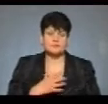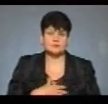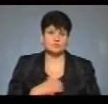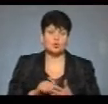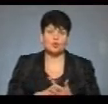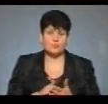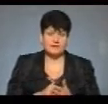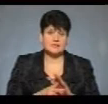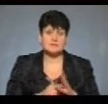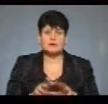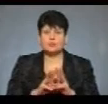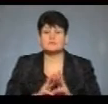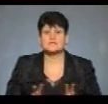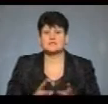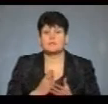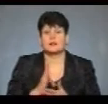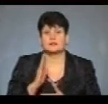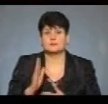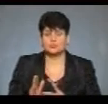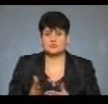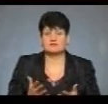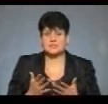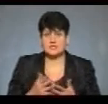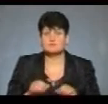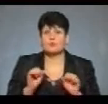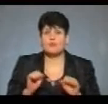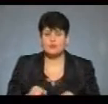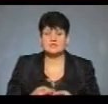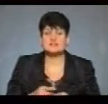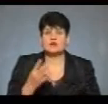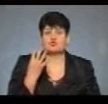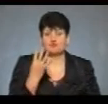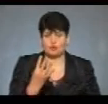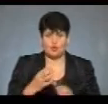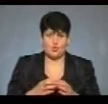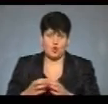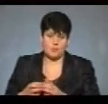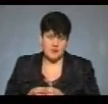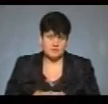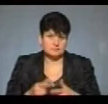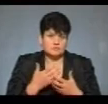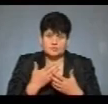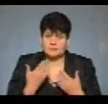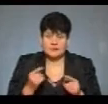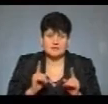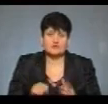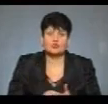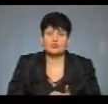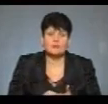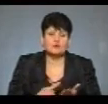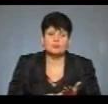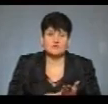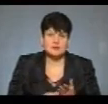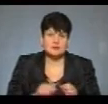документом від Кабінету міністрів має бути визнання спроможності цих чотирьох громад, тому що навіть немає документу і